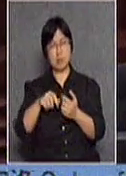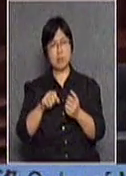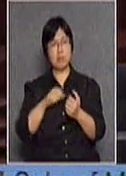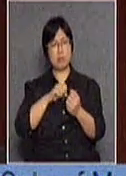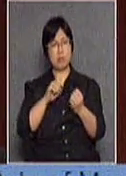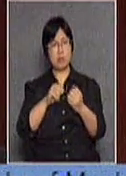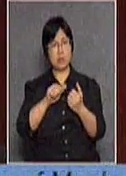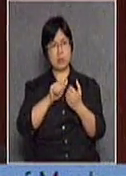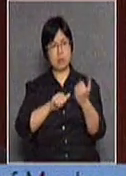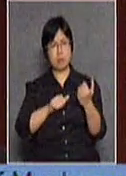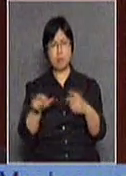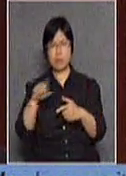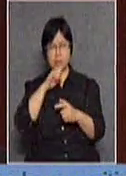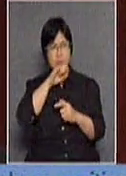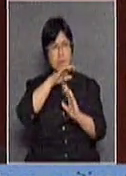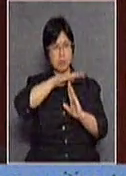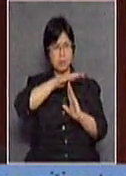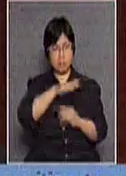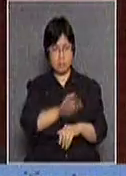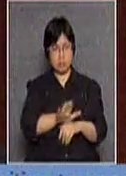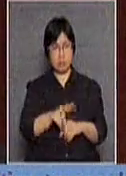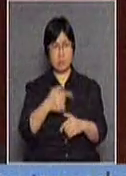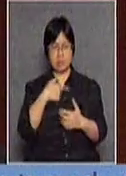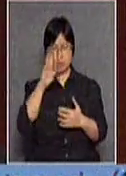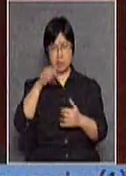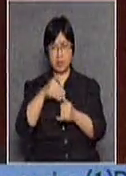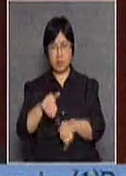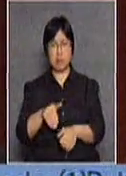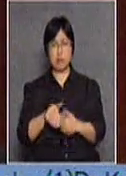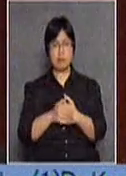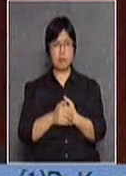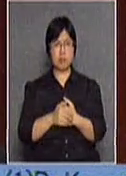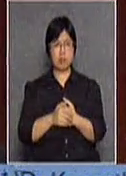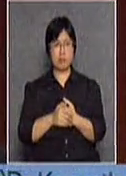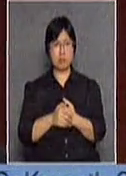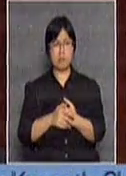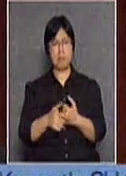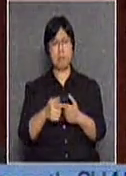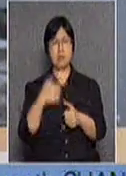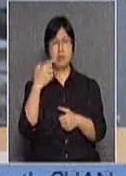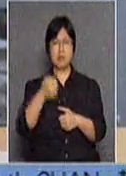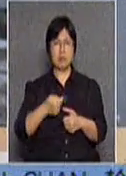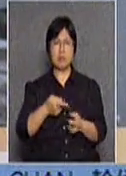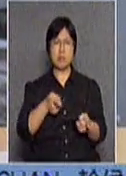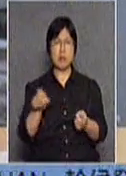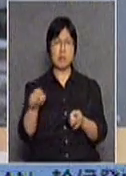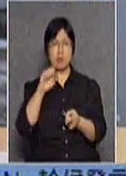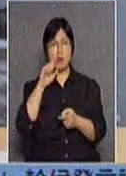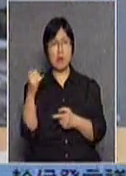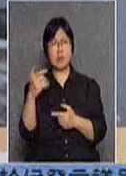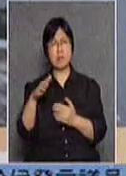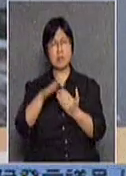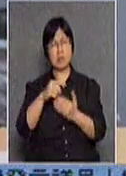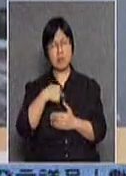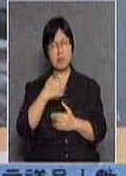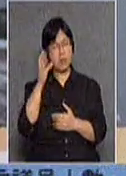員，如果你再唔停止發言咧，我要趕你出去噶啦。 喂，咁主席，咁你話佢講得啱唔啱？ 停一停，聽我講